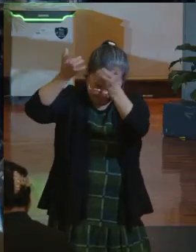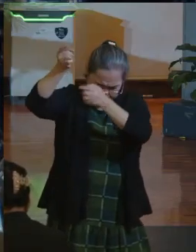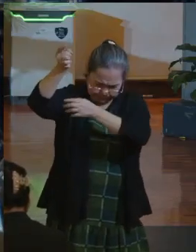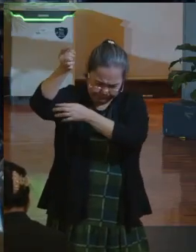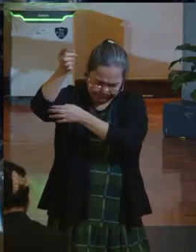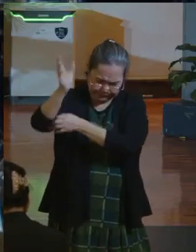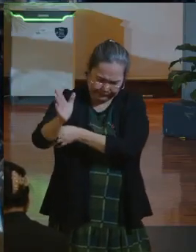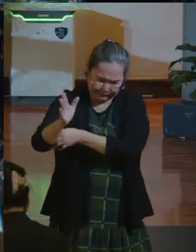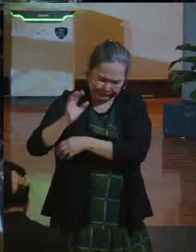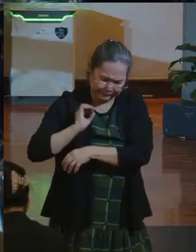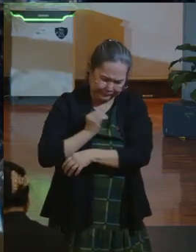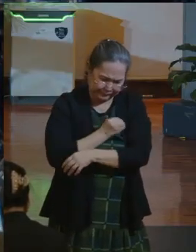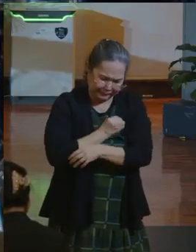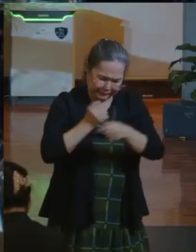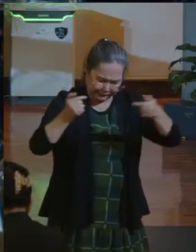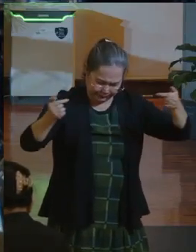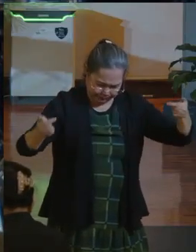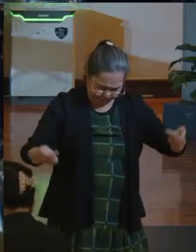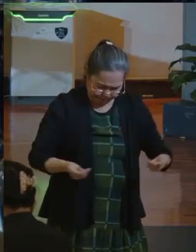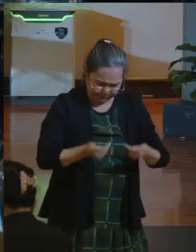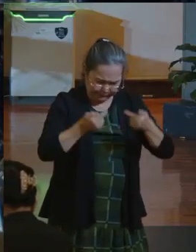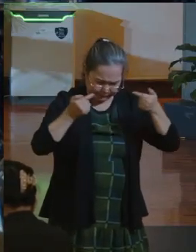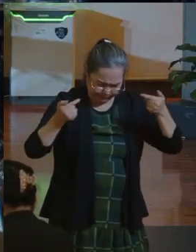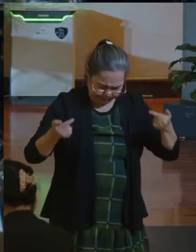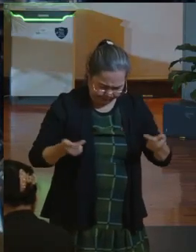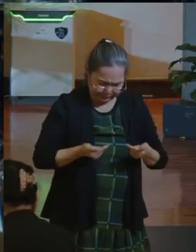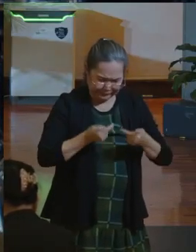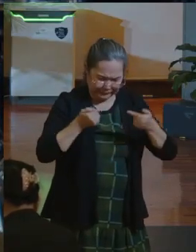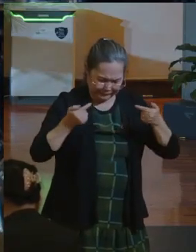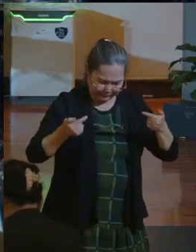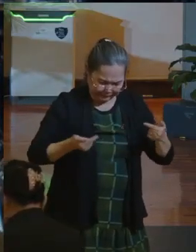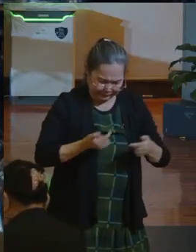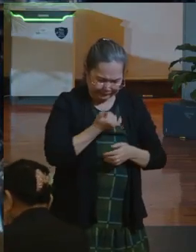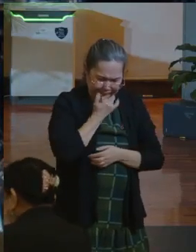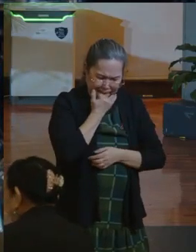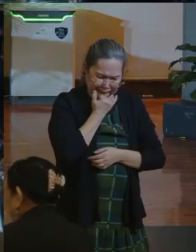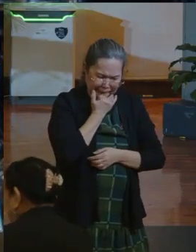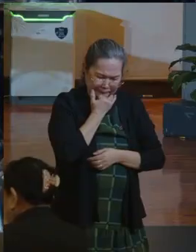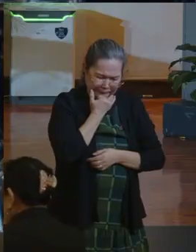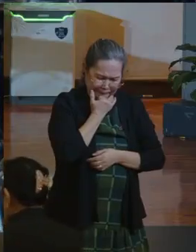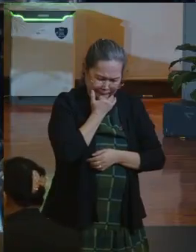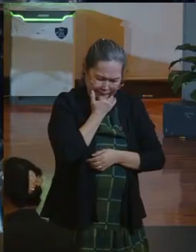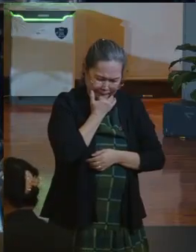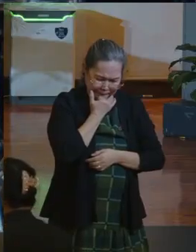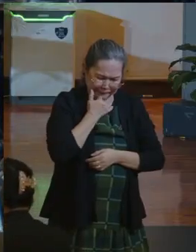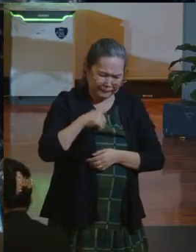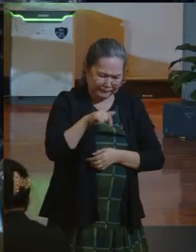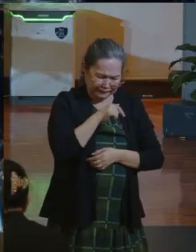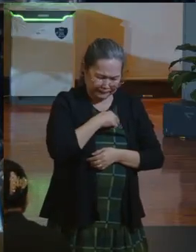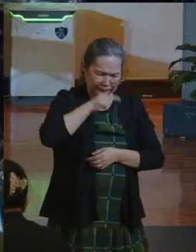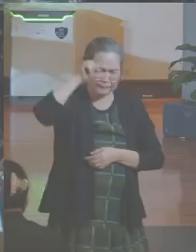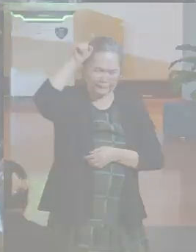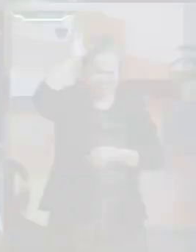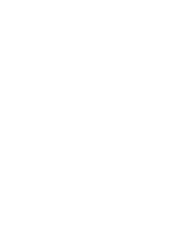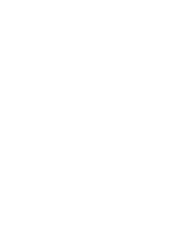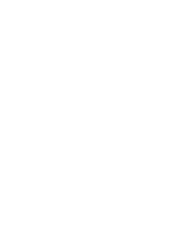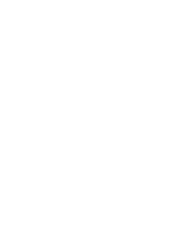ating Panginoon ating mga naging pahinaan at tayo'y patatawa.